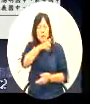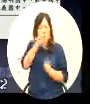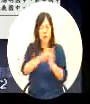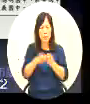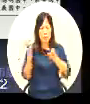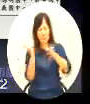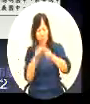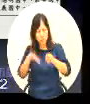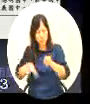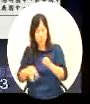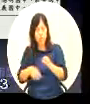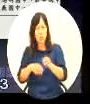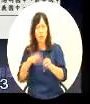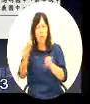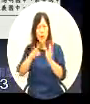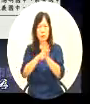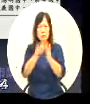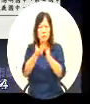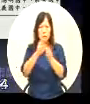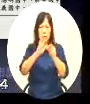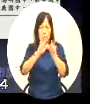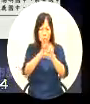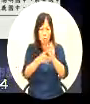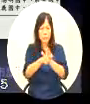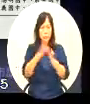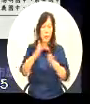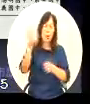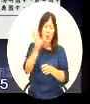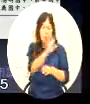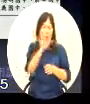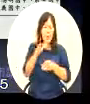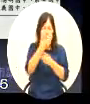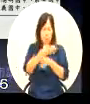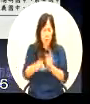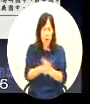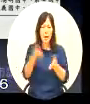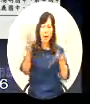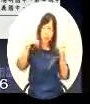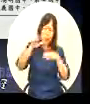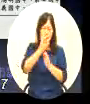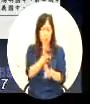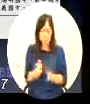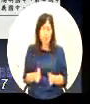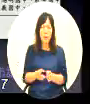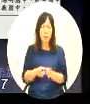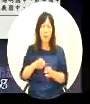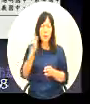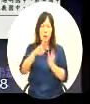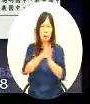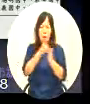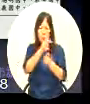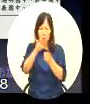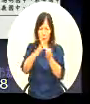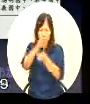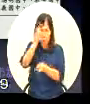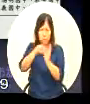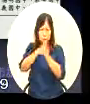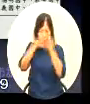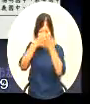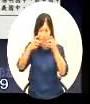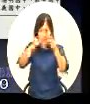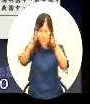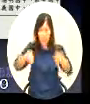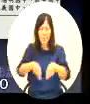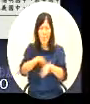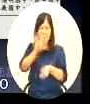不管是我们的前锋国中这个音乐班，还有很多舞蹈班，那我们仔细看这个表，我们就会